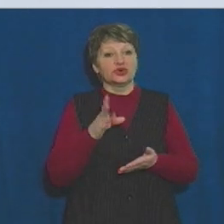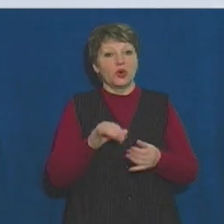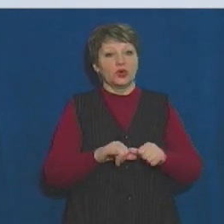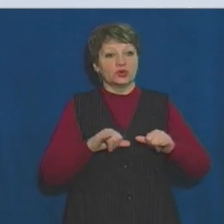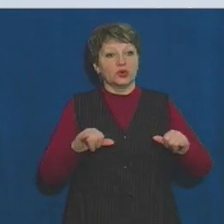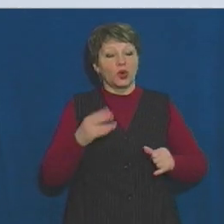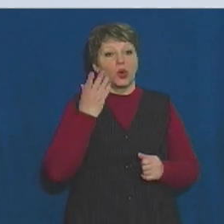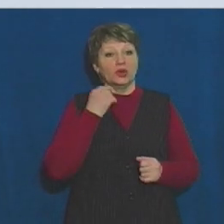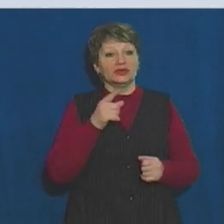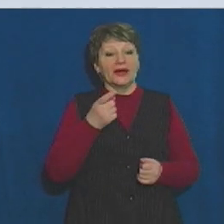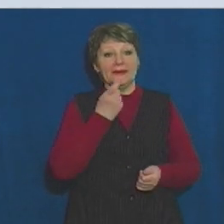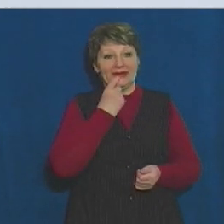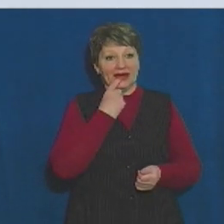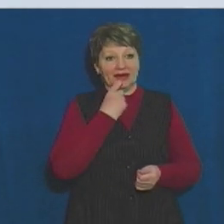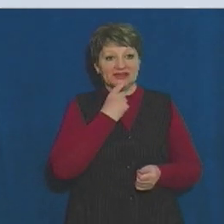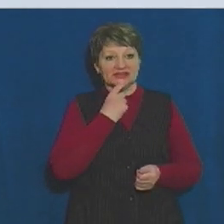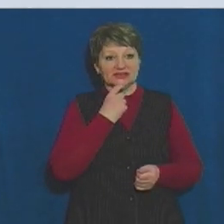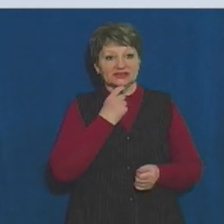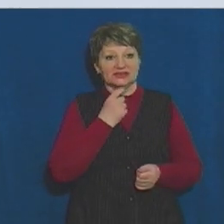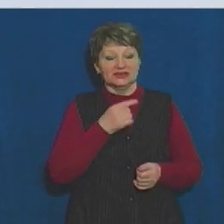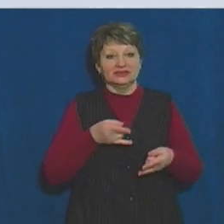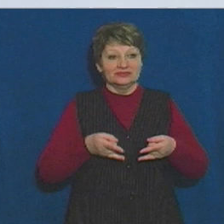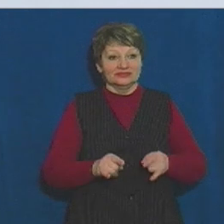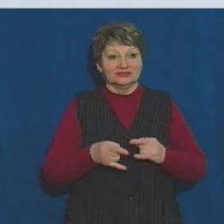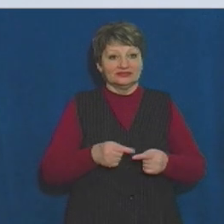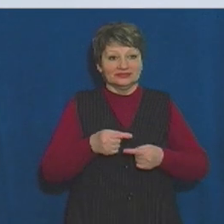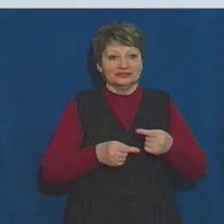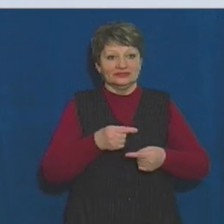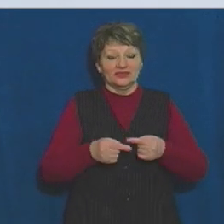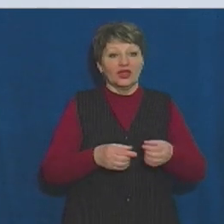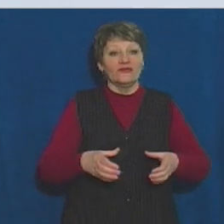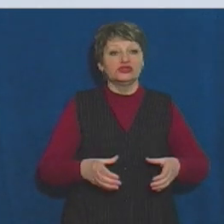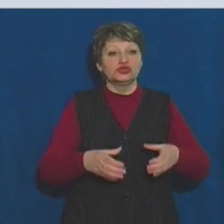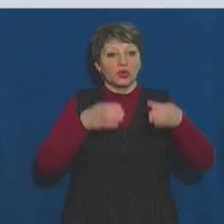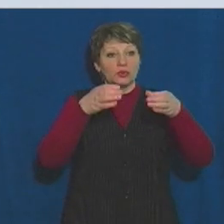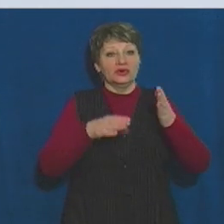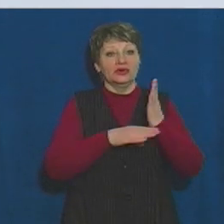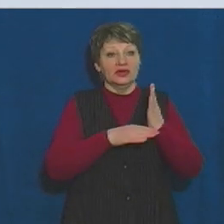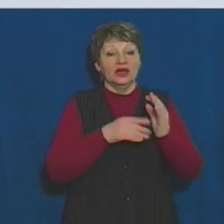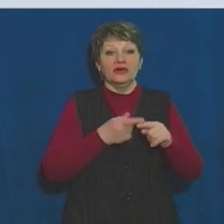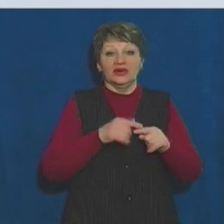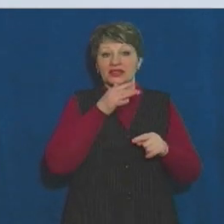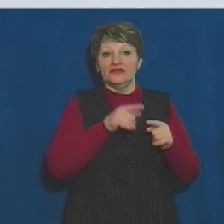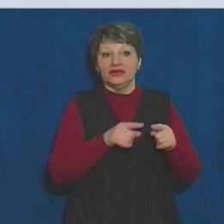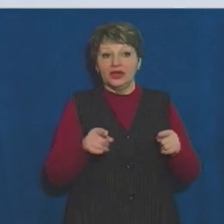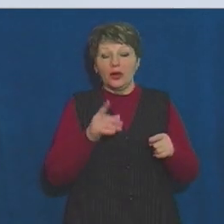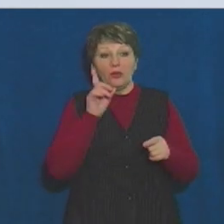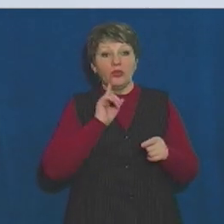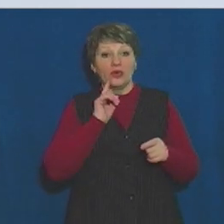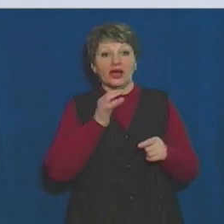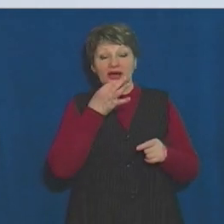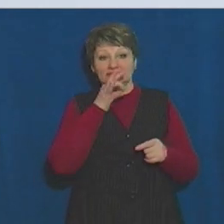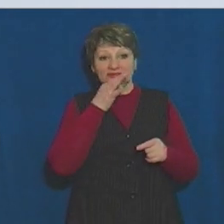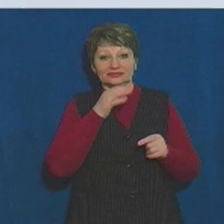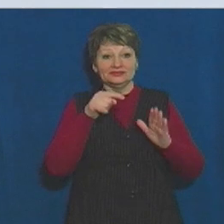свої яйця, розвивається у стовбурі дерева. І якраз у цей час, поки він заніс туди, і його личинка